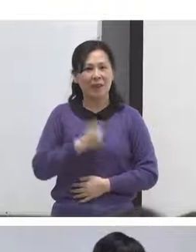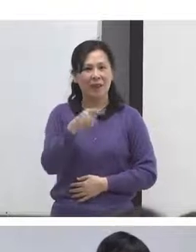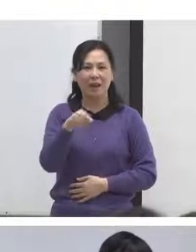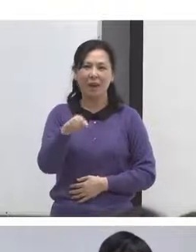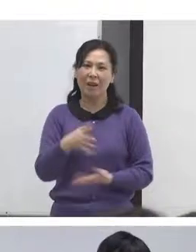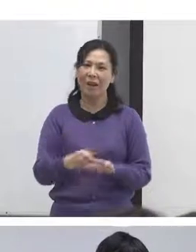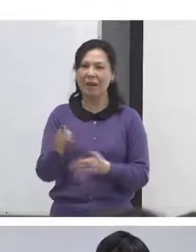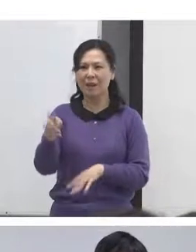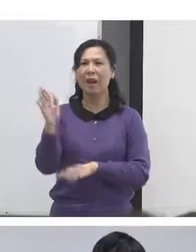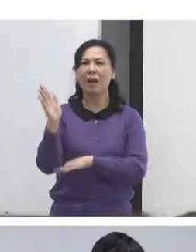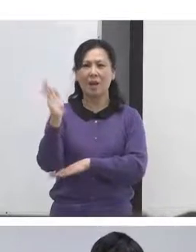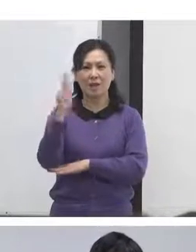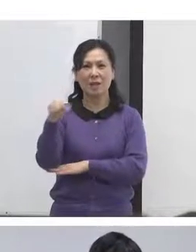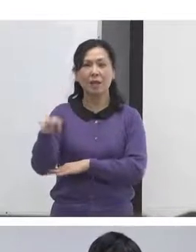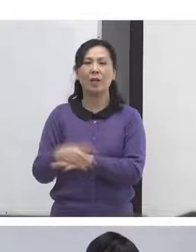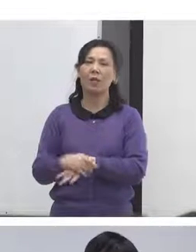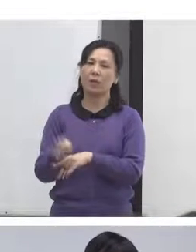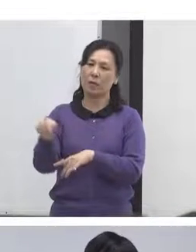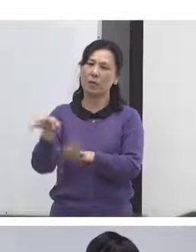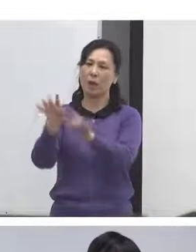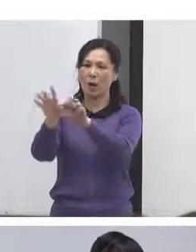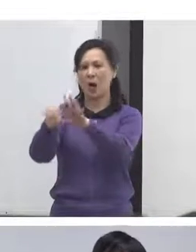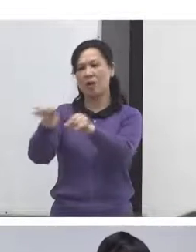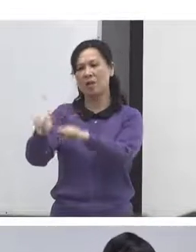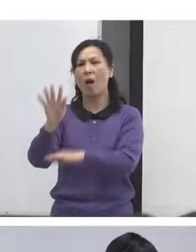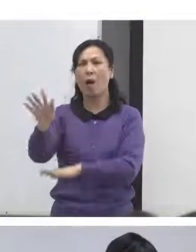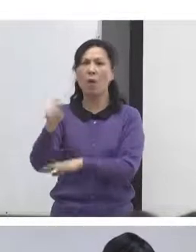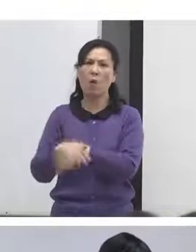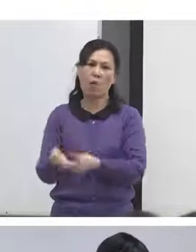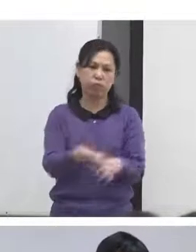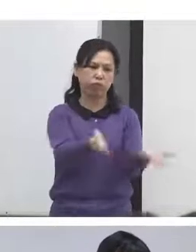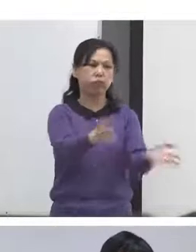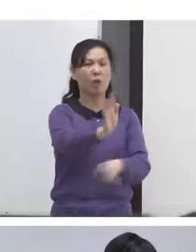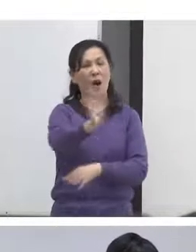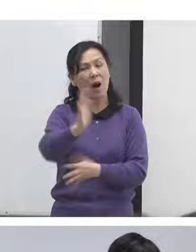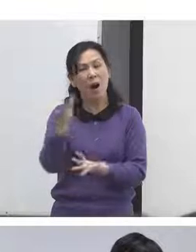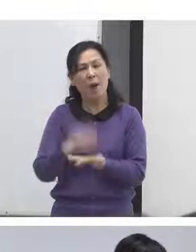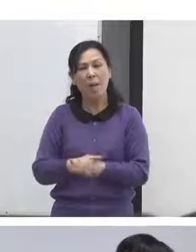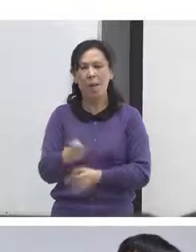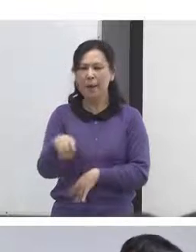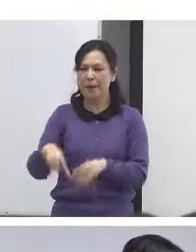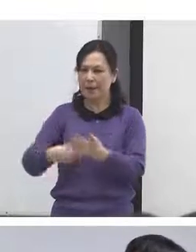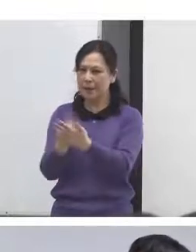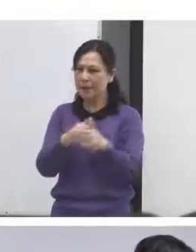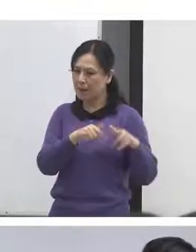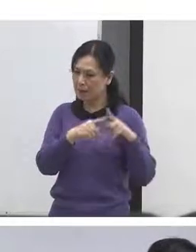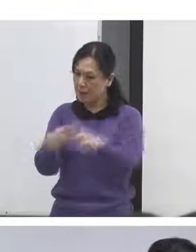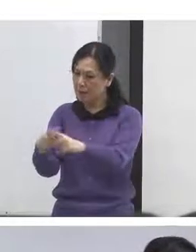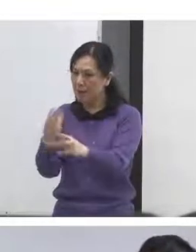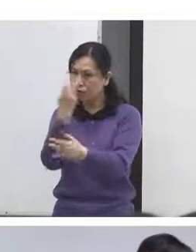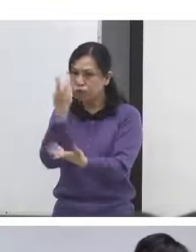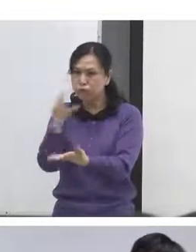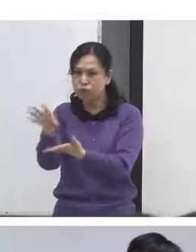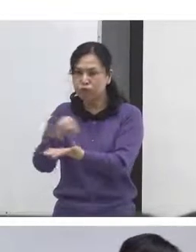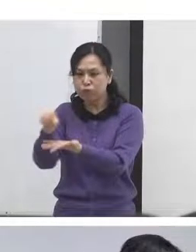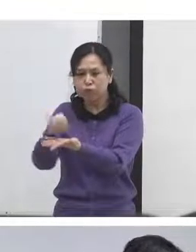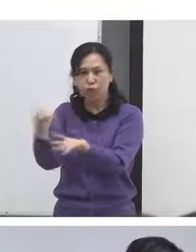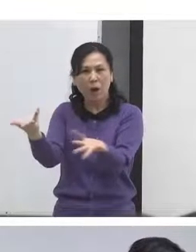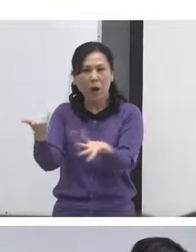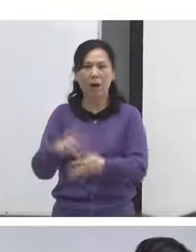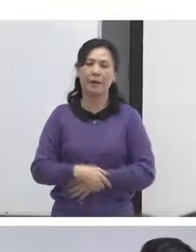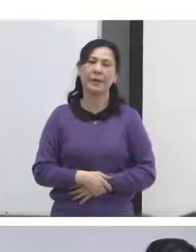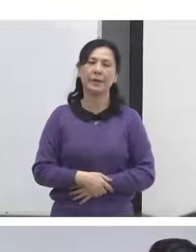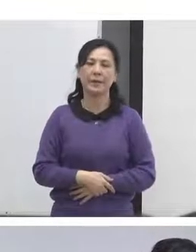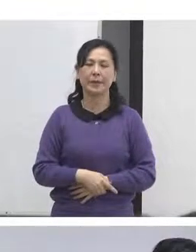啊，就因为政府本来就有数位档案，那他为什么就是不肯放出来？他只能让你在里面做查询。 那我们那时候就是做了这样的行动之